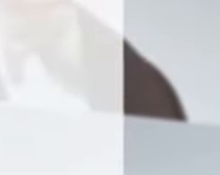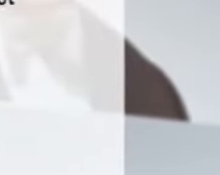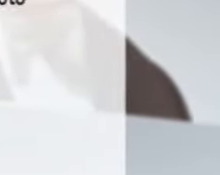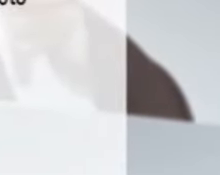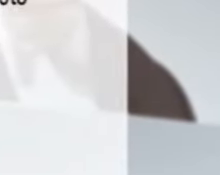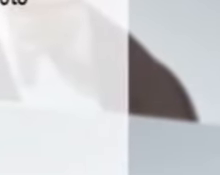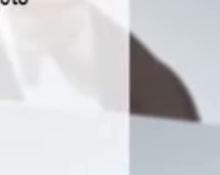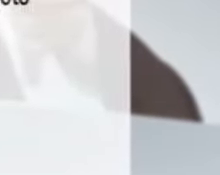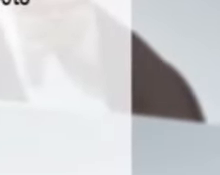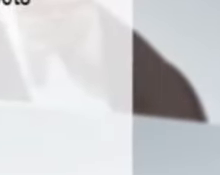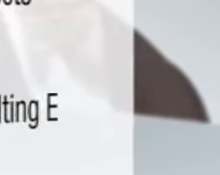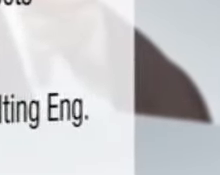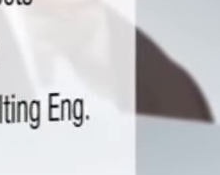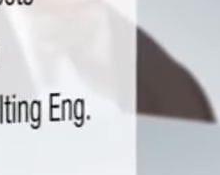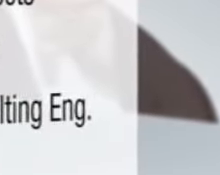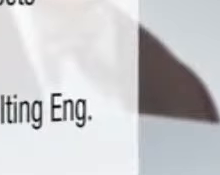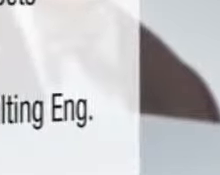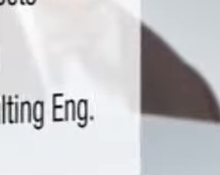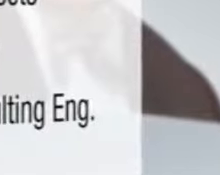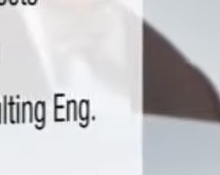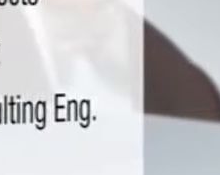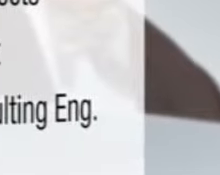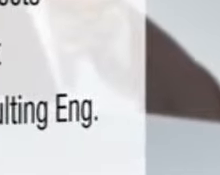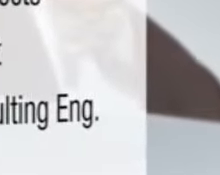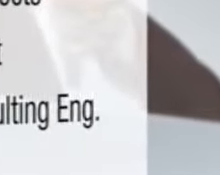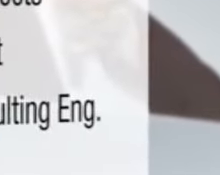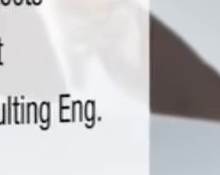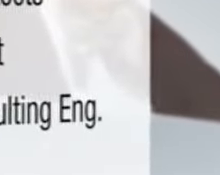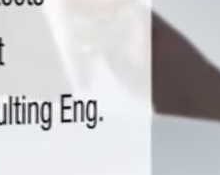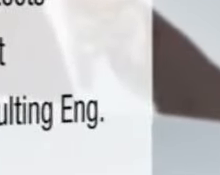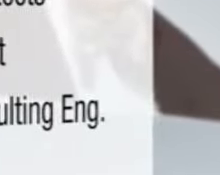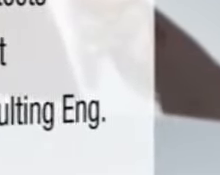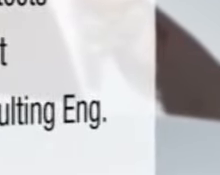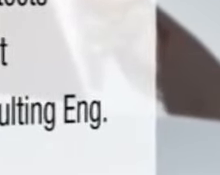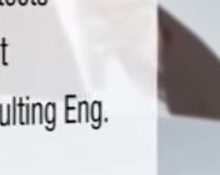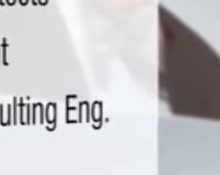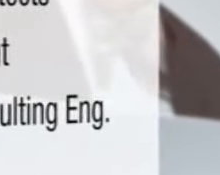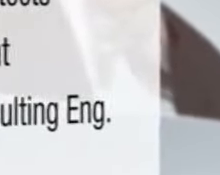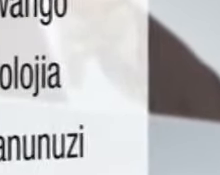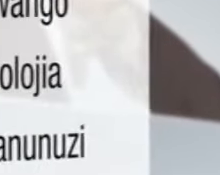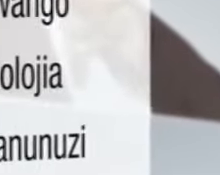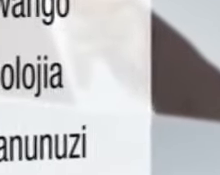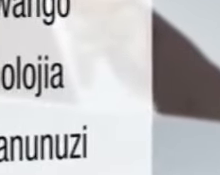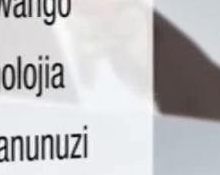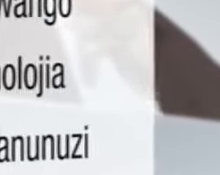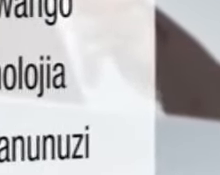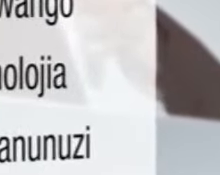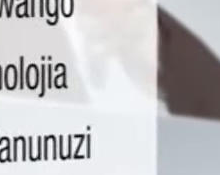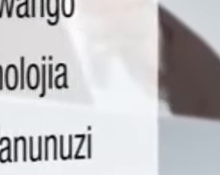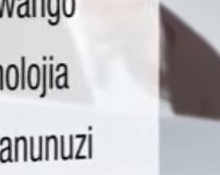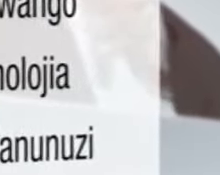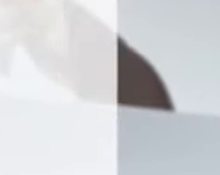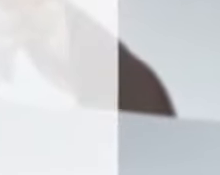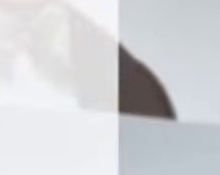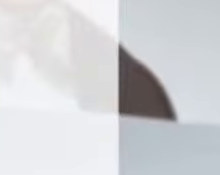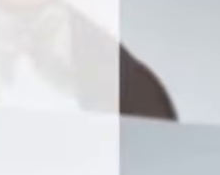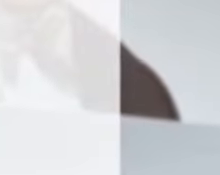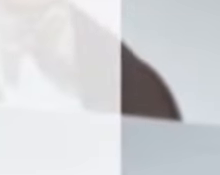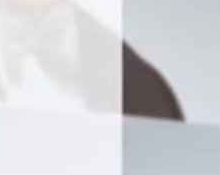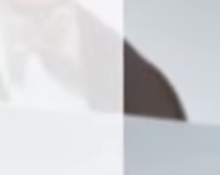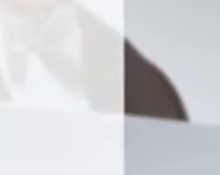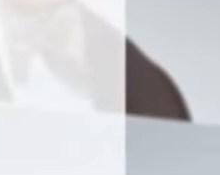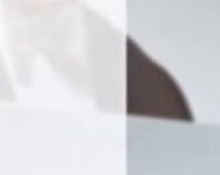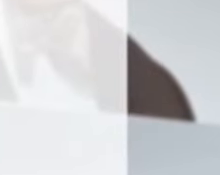Morris Njue, Dominic Matonya, Rebman Malala, James Mwangi, Joseph Karanja Ndungu,